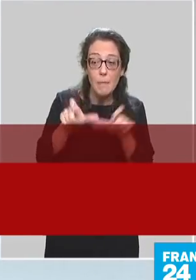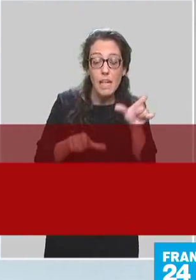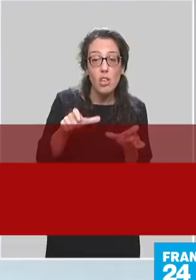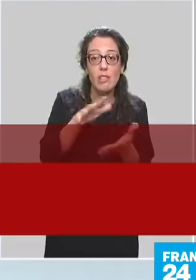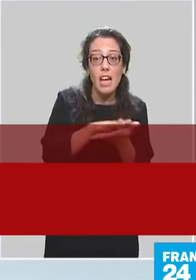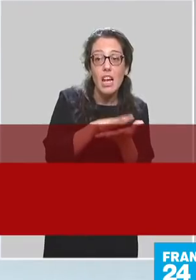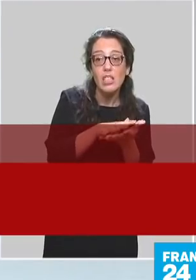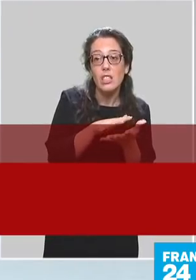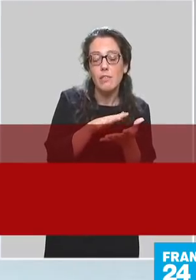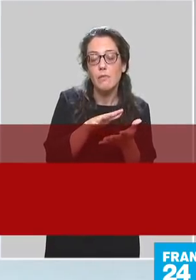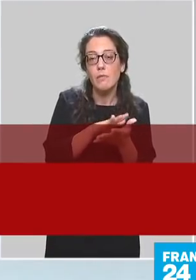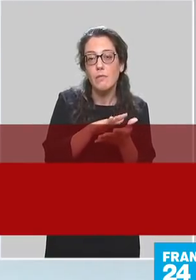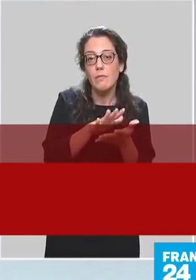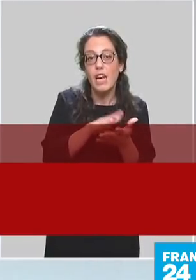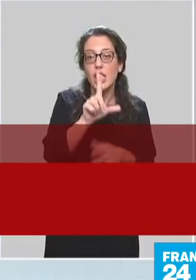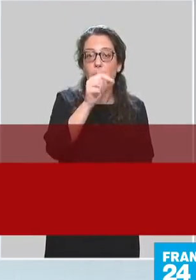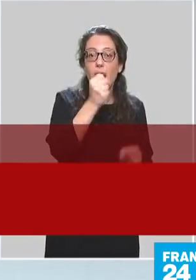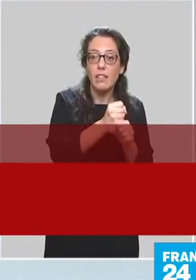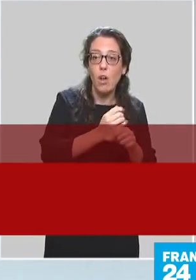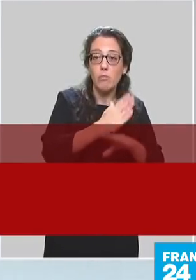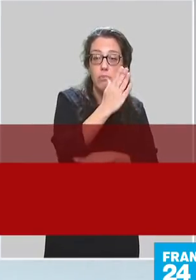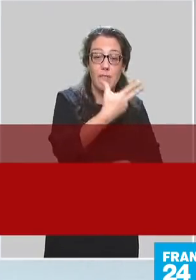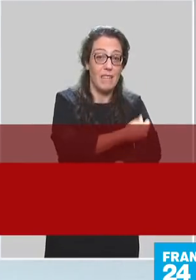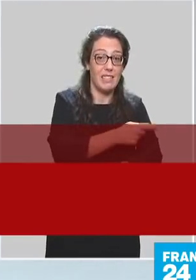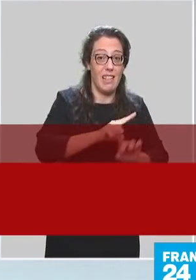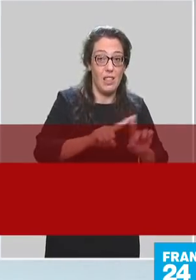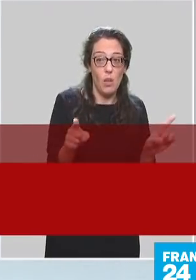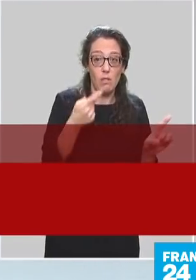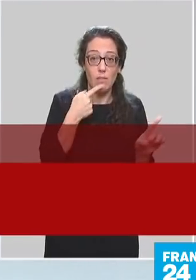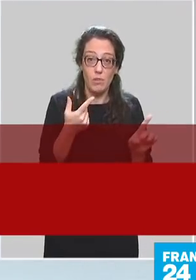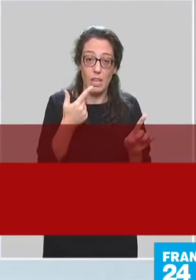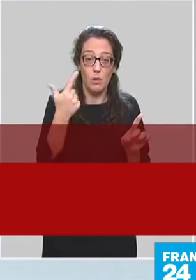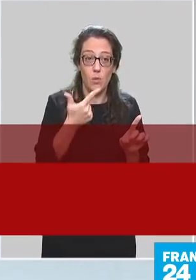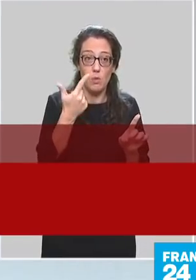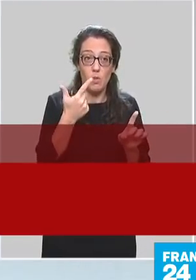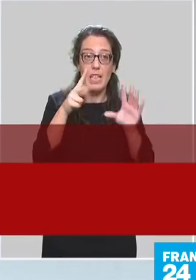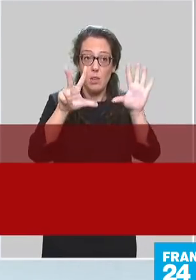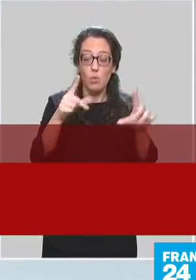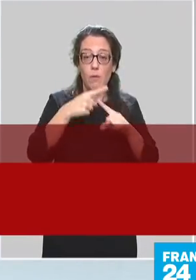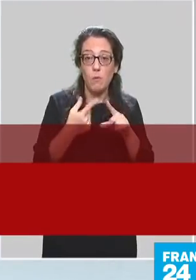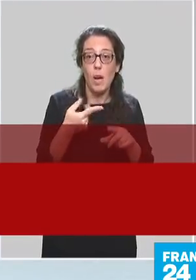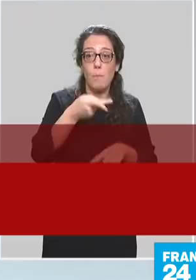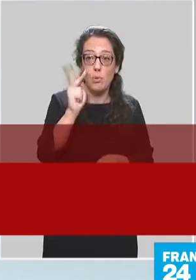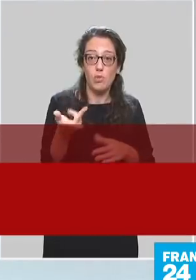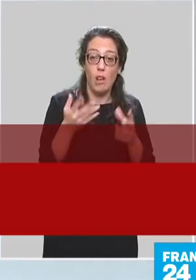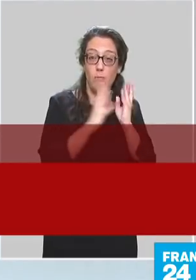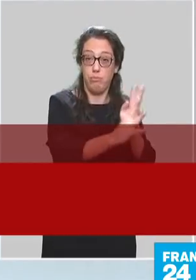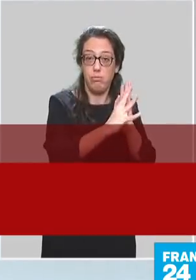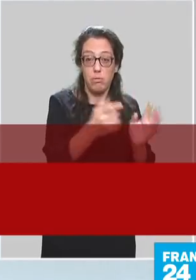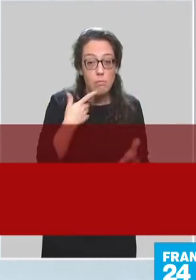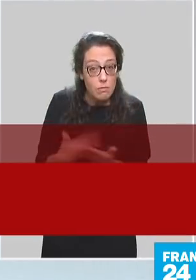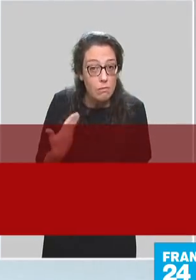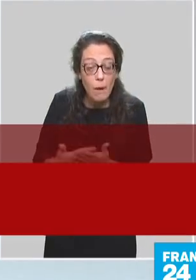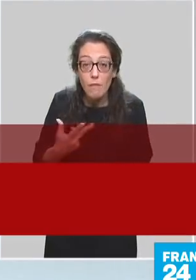20 ans ou plus non vaccinées que parmi celles complètement vaccinées. Le vaccin protège donc fortement contre les